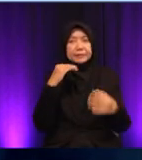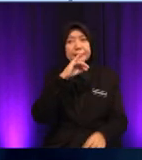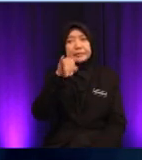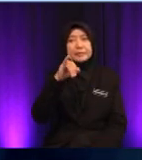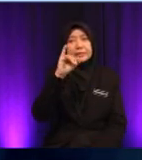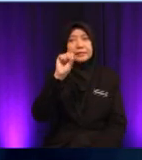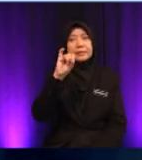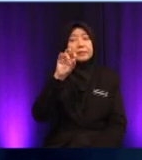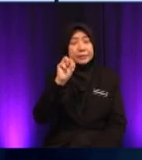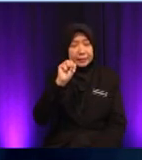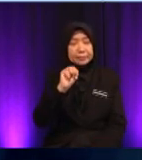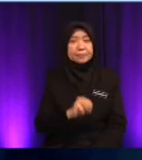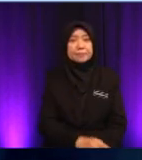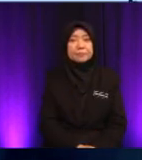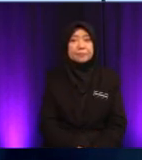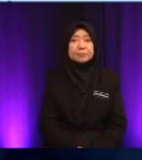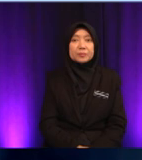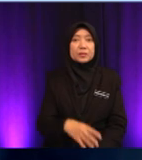tidak mempunyai